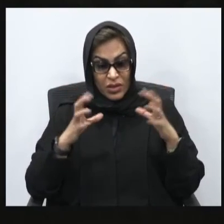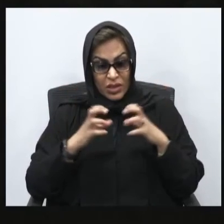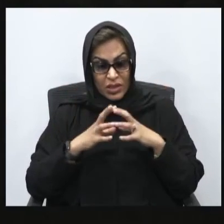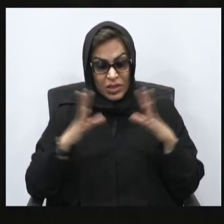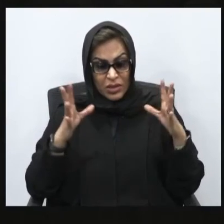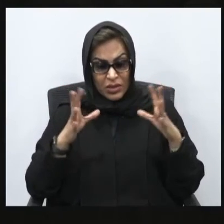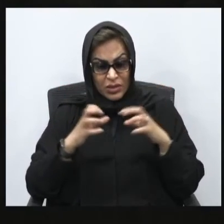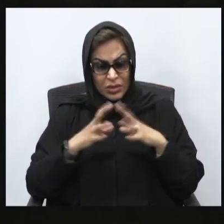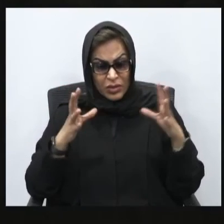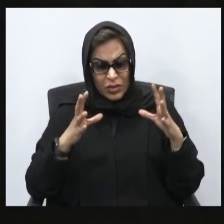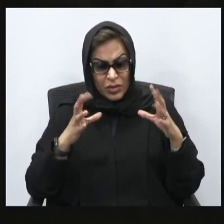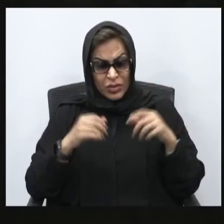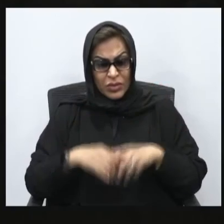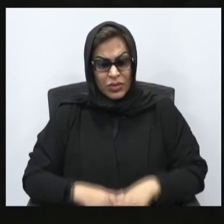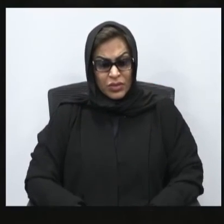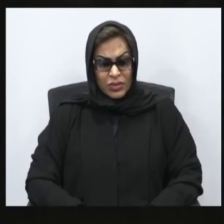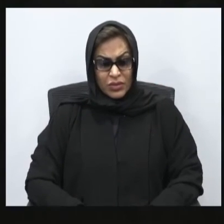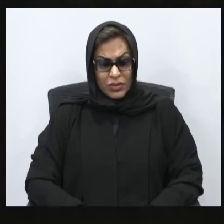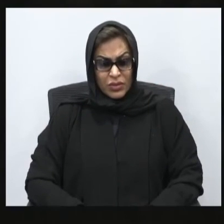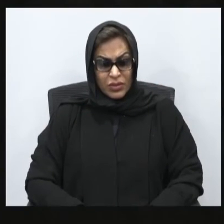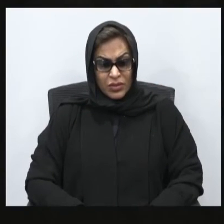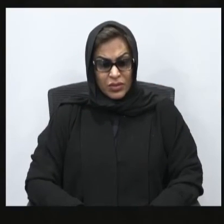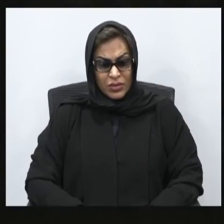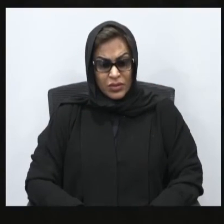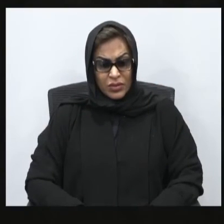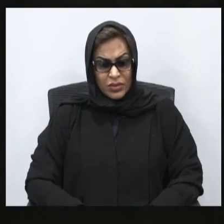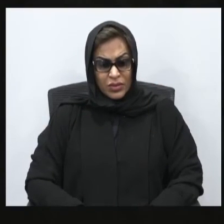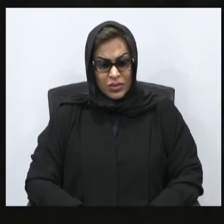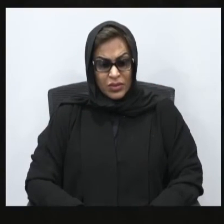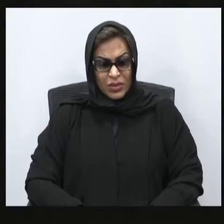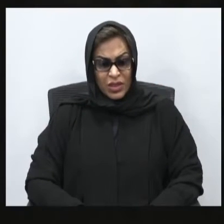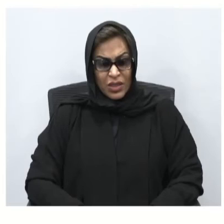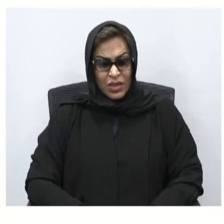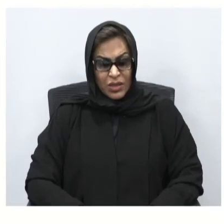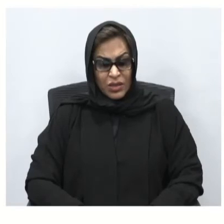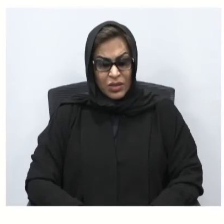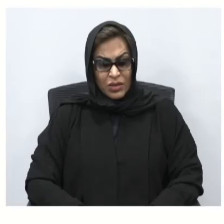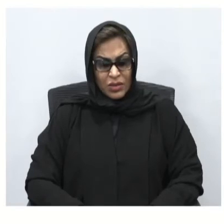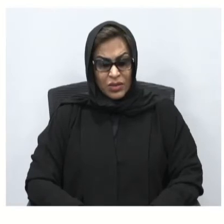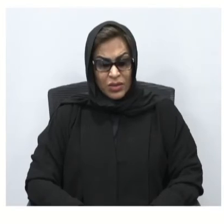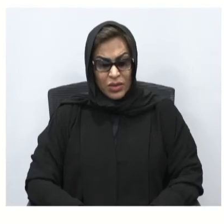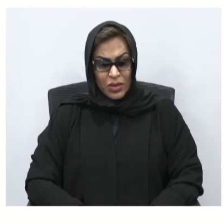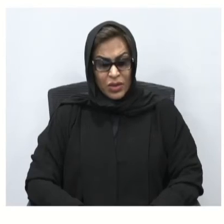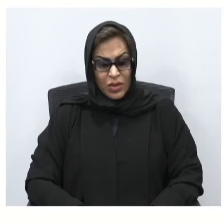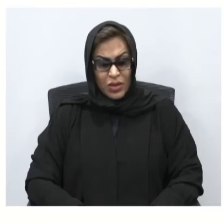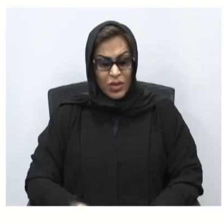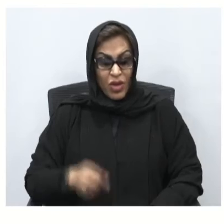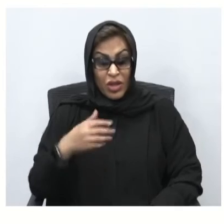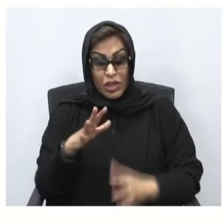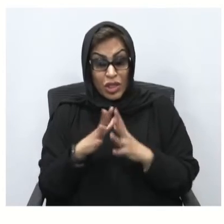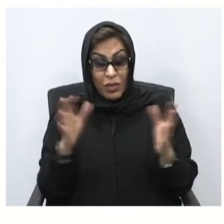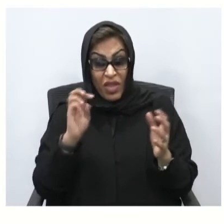تكون مملي مملوءه بالاكسجين بل مملوءه بسب بثاني اكسيد الكربون يزداد فيها كميه ثاني